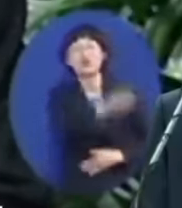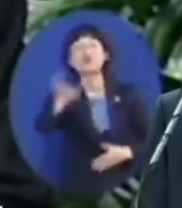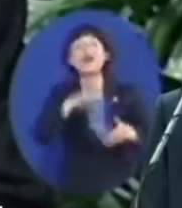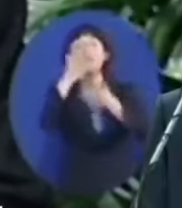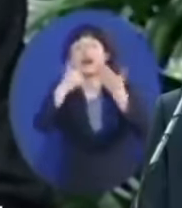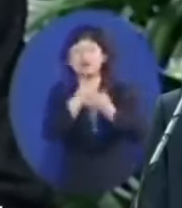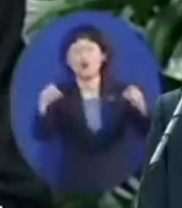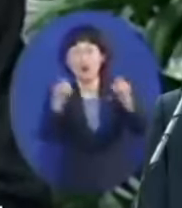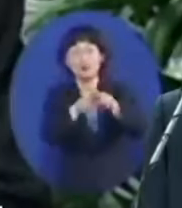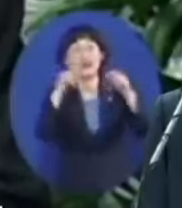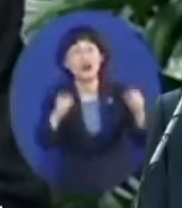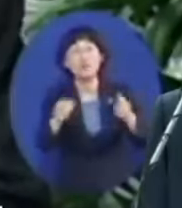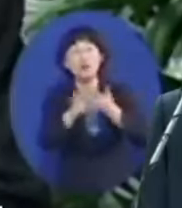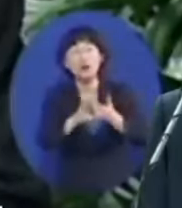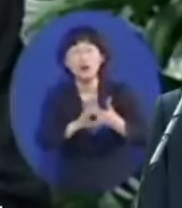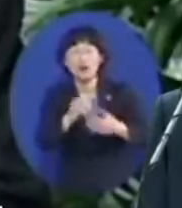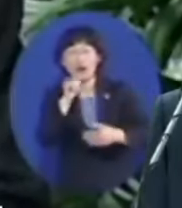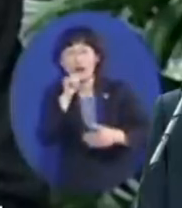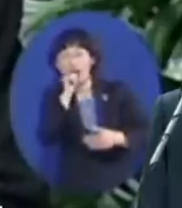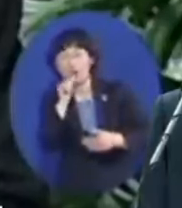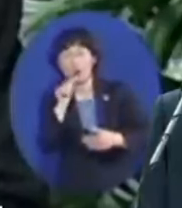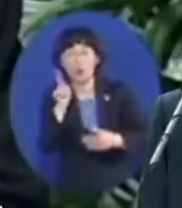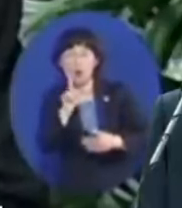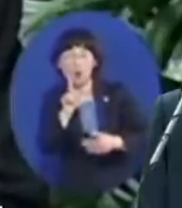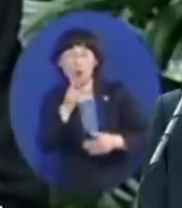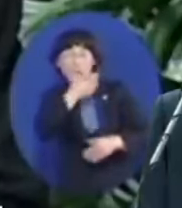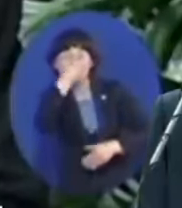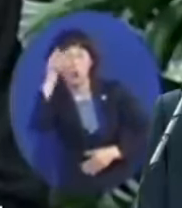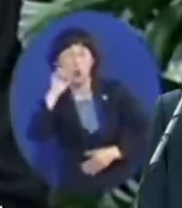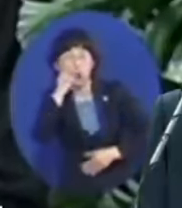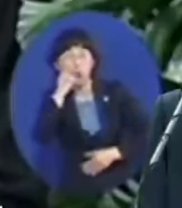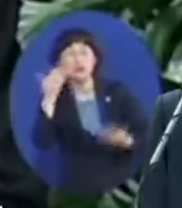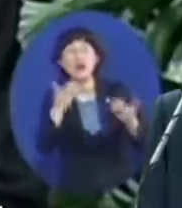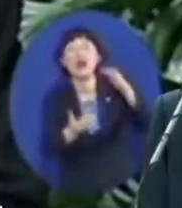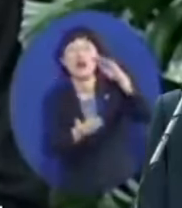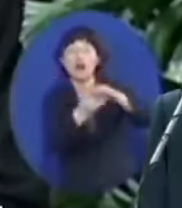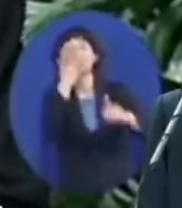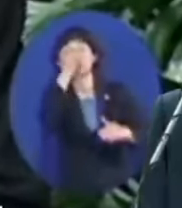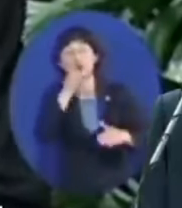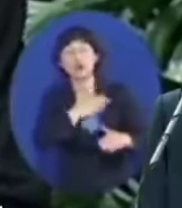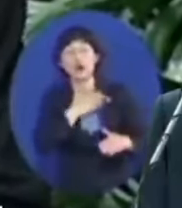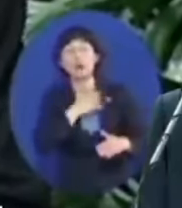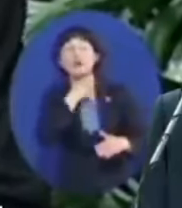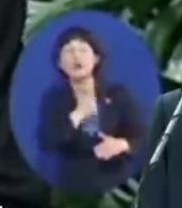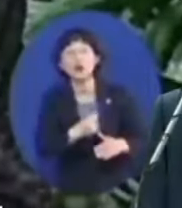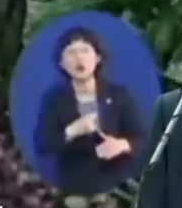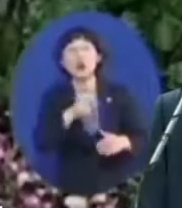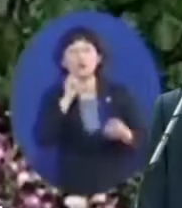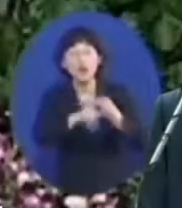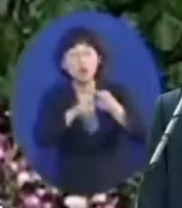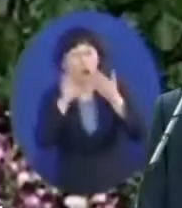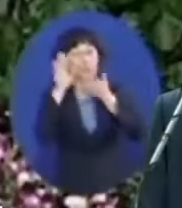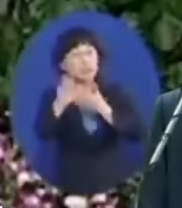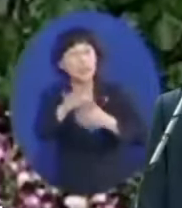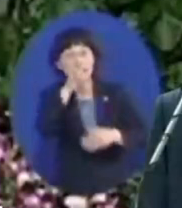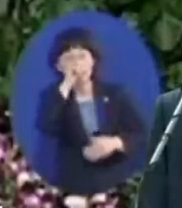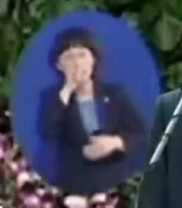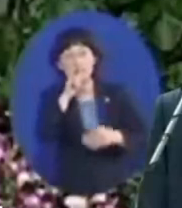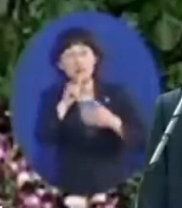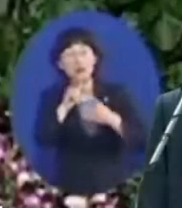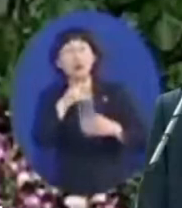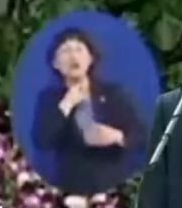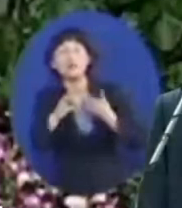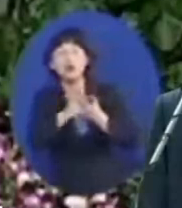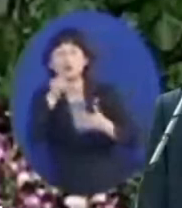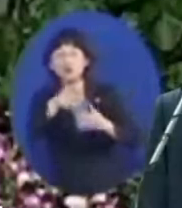하나님과 같이 하면 도저히 사람들이 상상할 수 없습니다. 내가 바라고 소원하는 미래가 원한다면 지금 그 꿈을 가지고